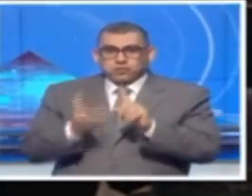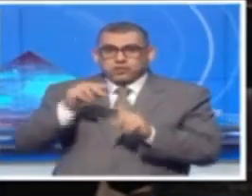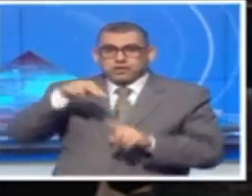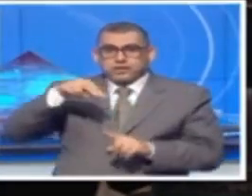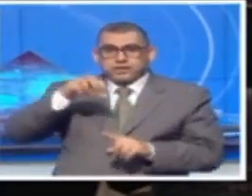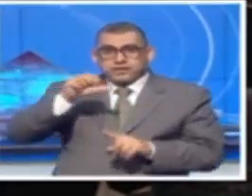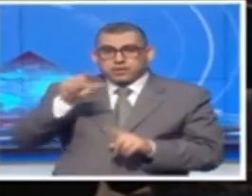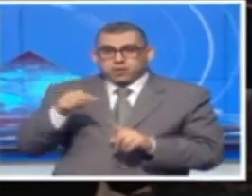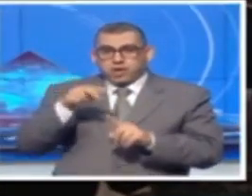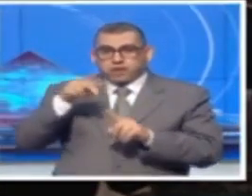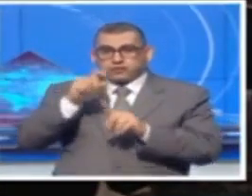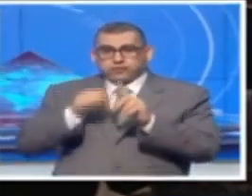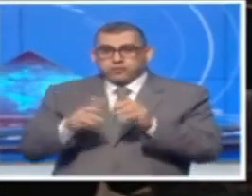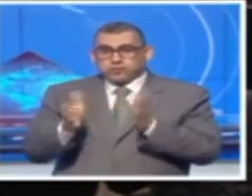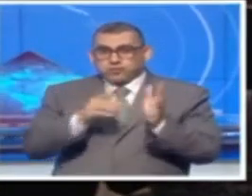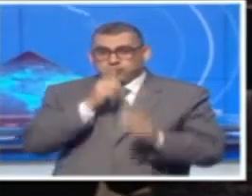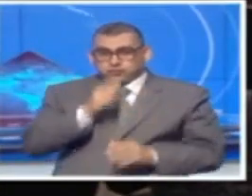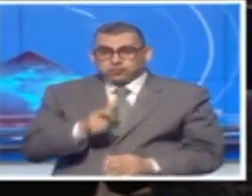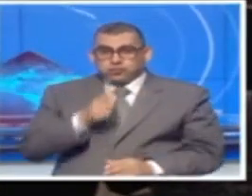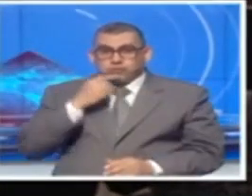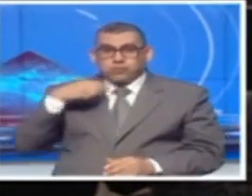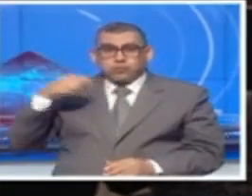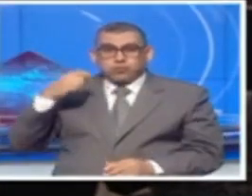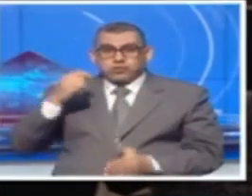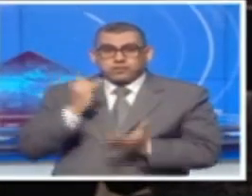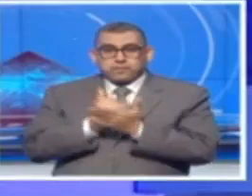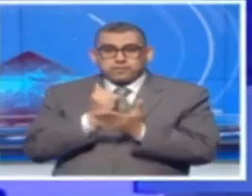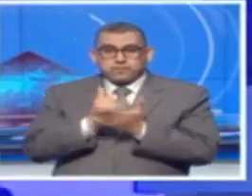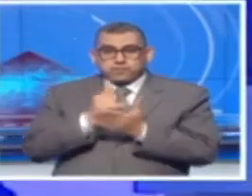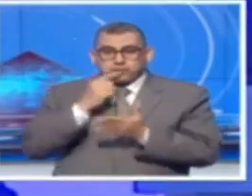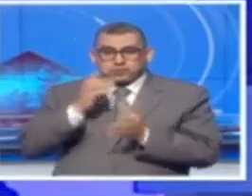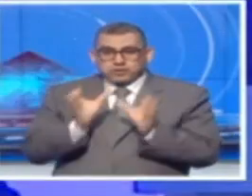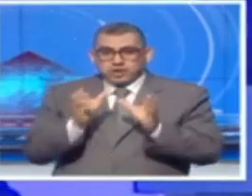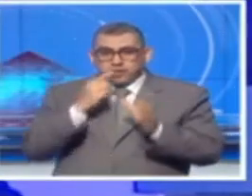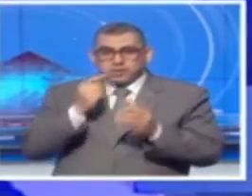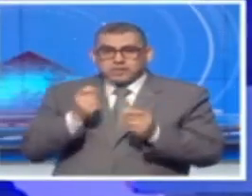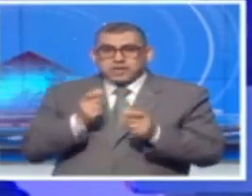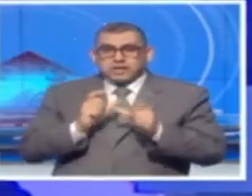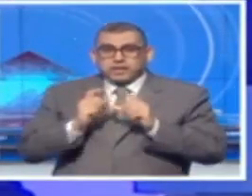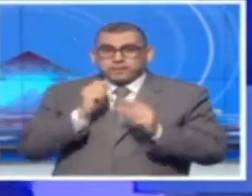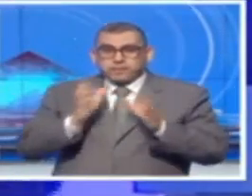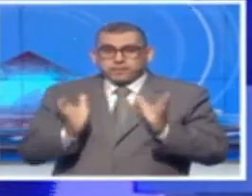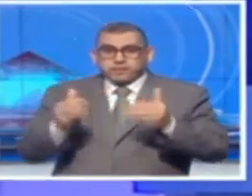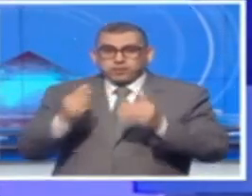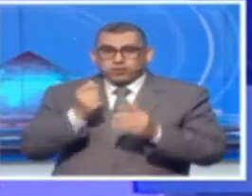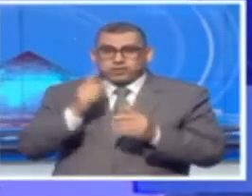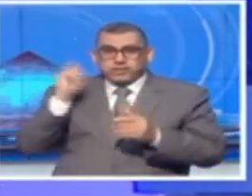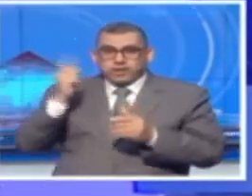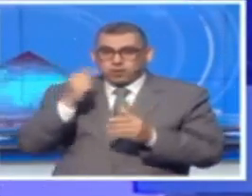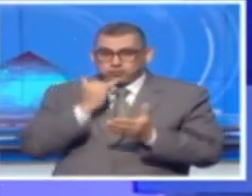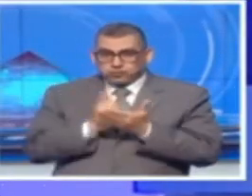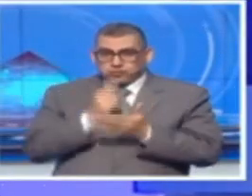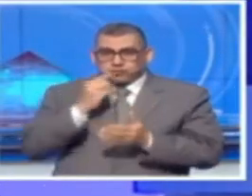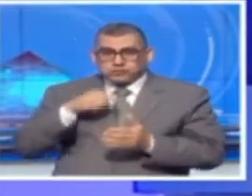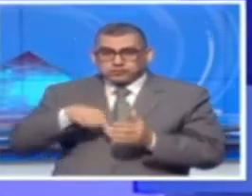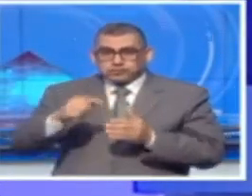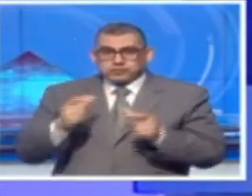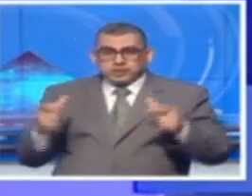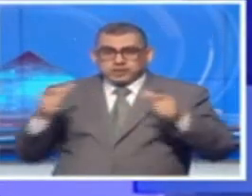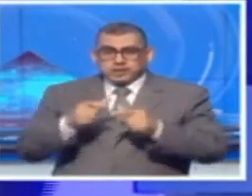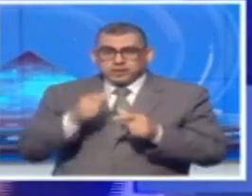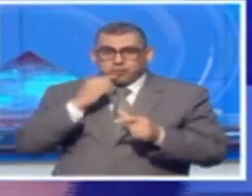9.8%. خلال المؤتمر أكد المدير التنفيذي لصندوق النقد الدولي أن قمة المناخ القادمة